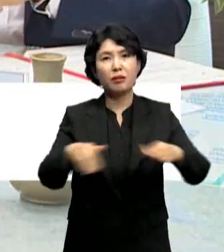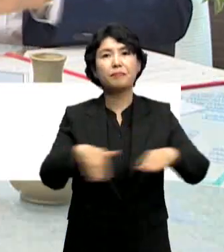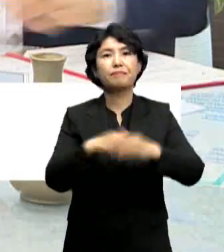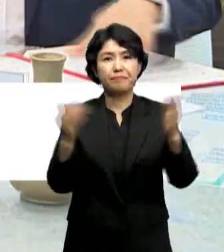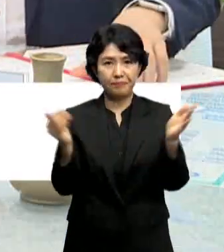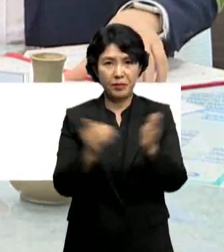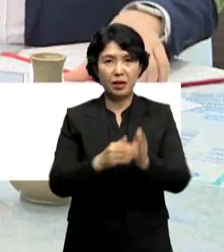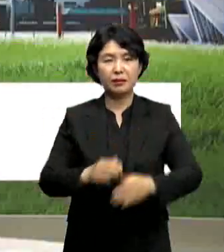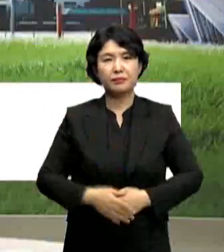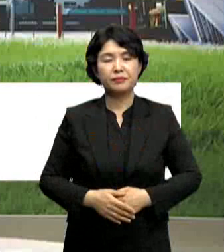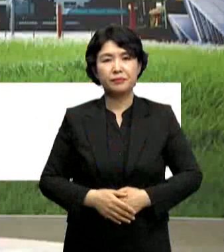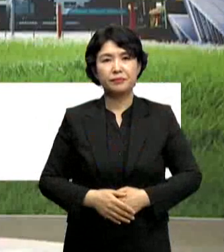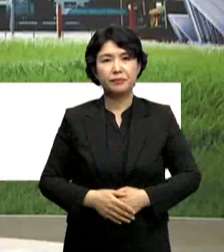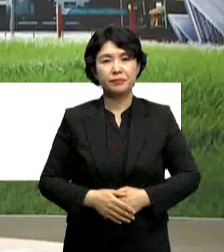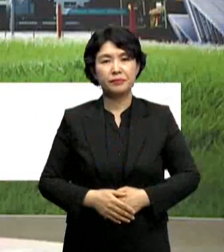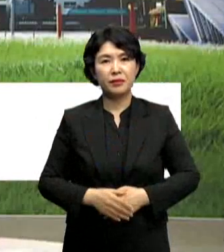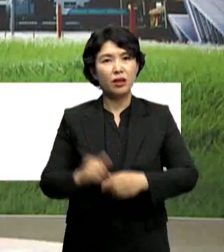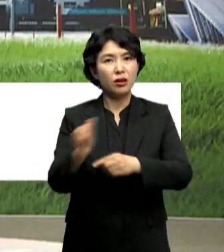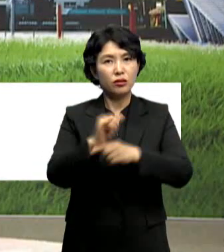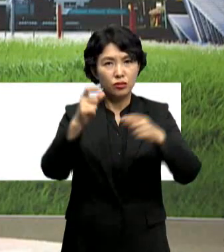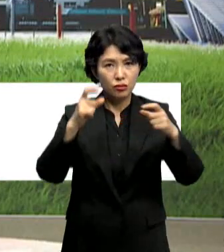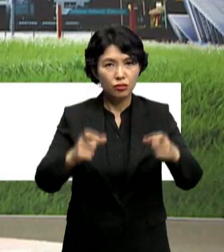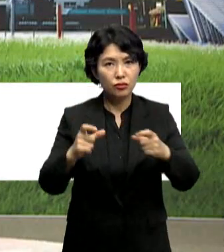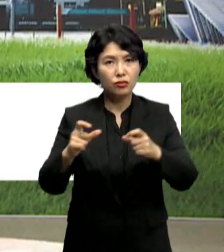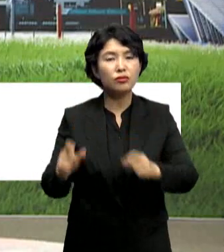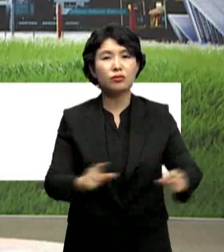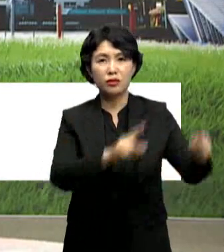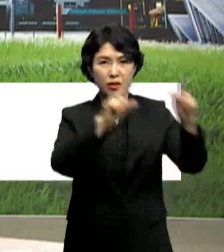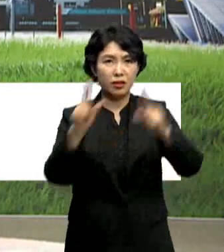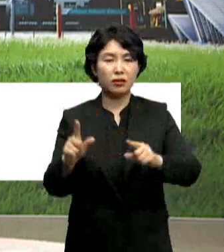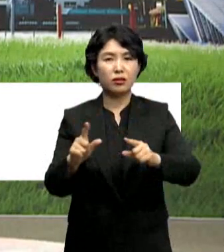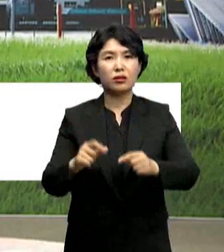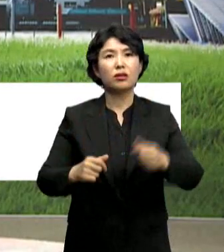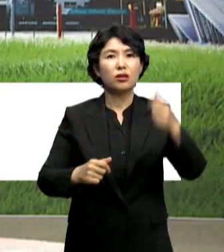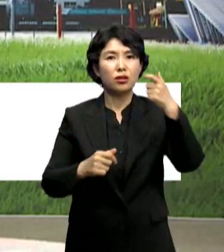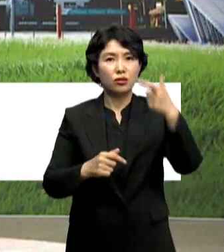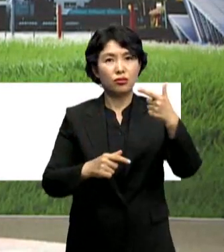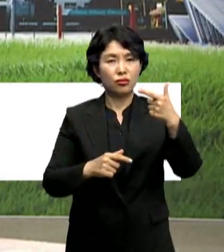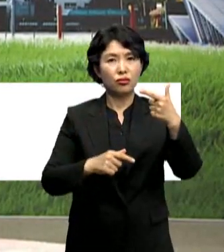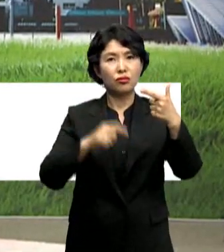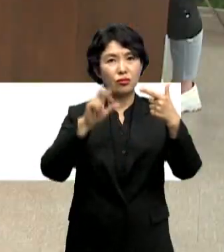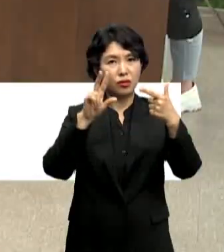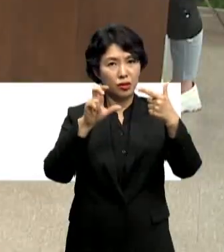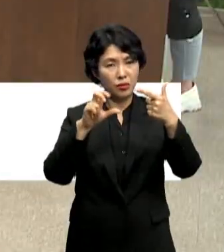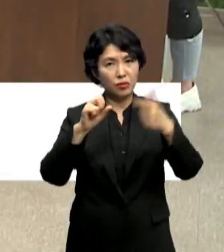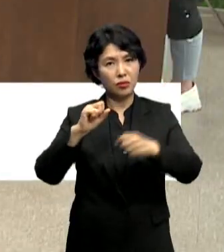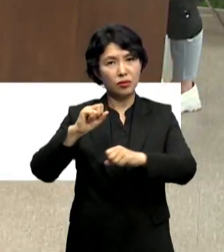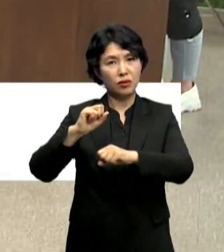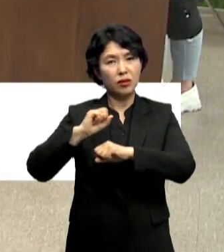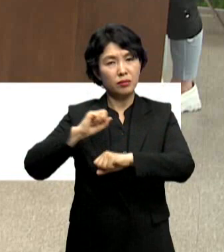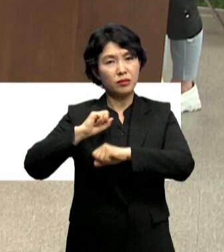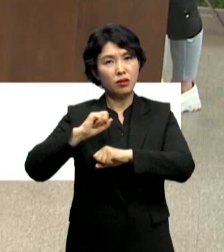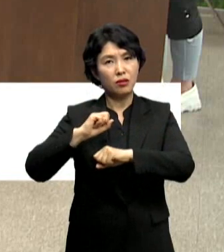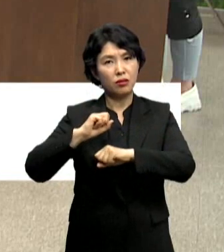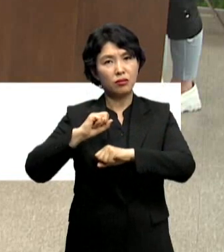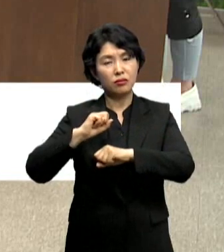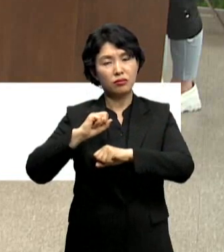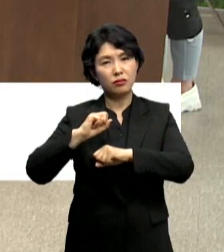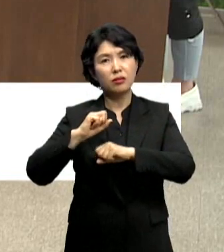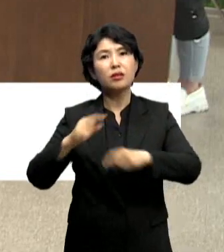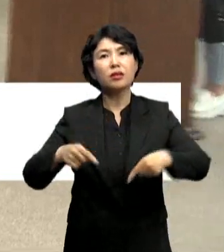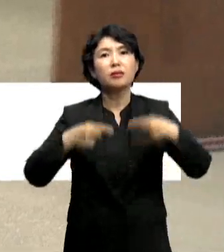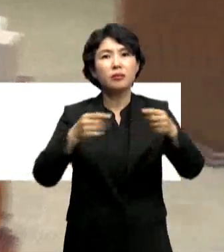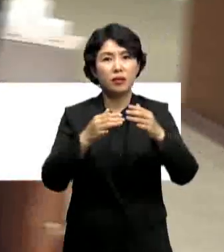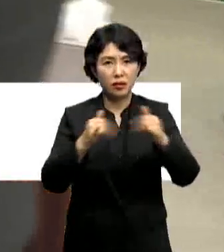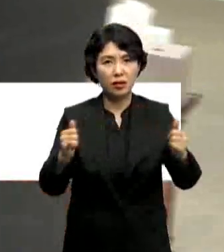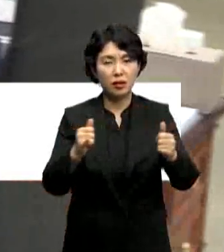협약에 따라 남인천 방송은 연수구에 거주하는 6.25 참전용사들에게 남인천 방송의 방송통신 요금 감면